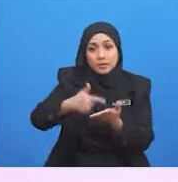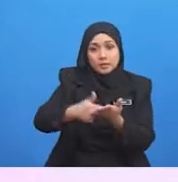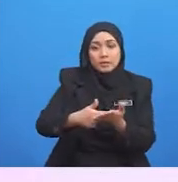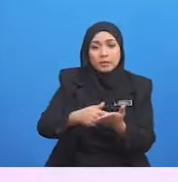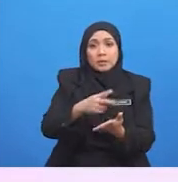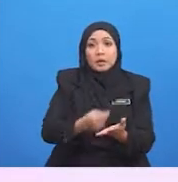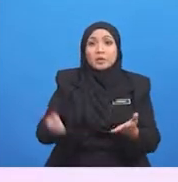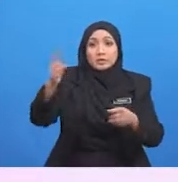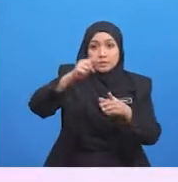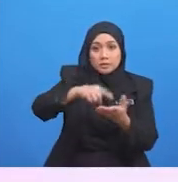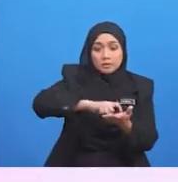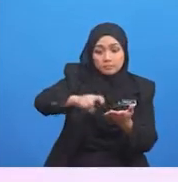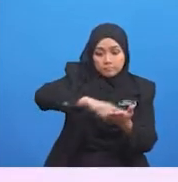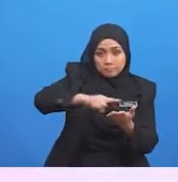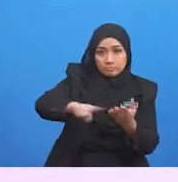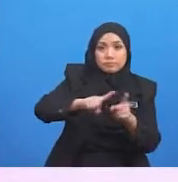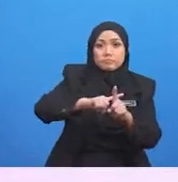pada pembungkus biskut.